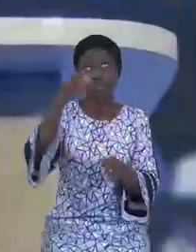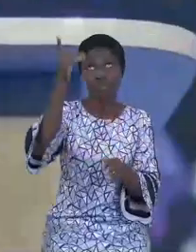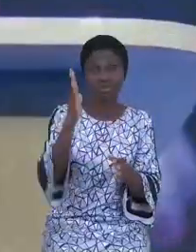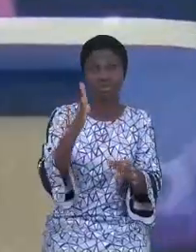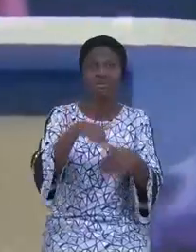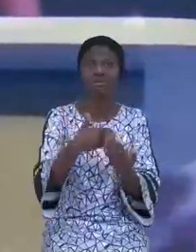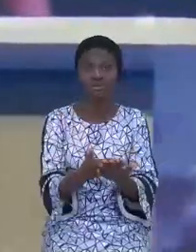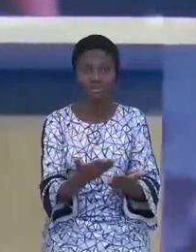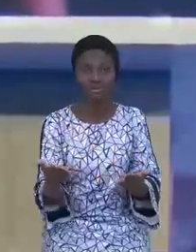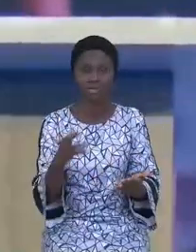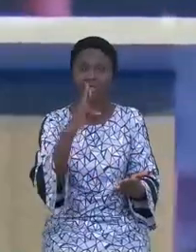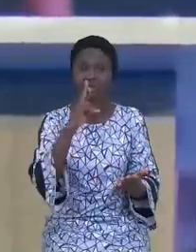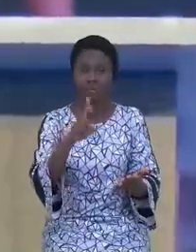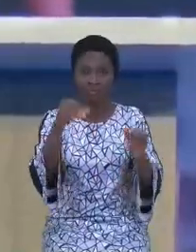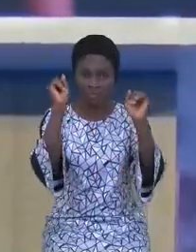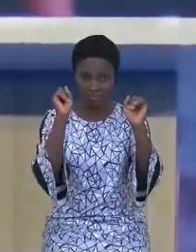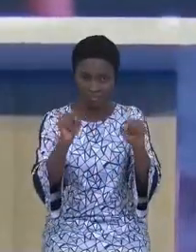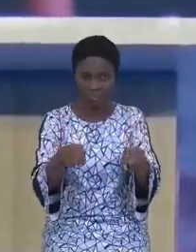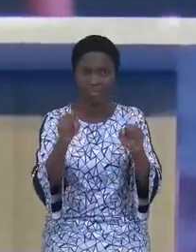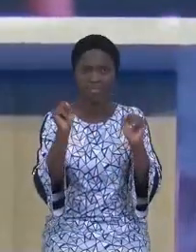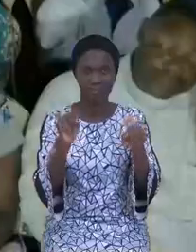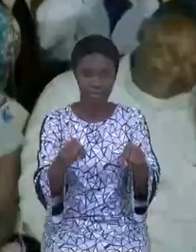car tout est possible à Dieu.